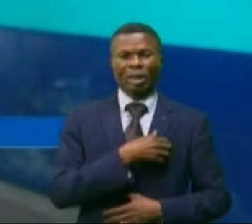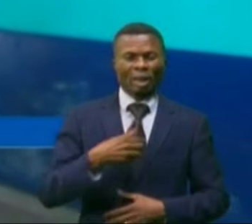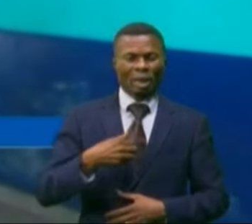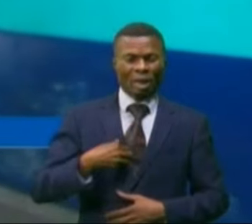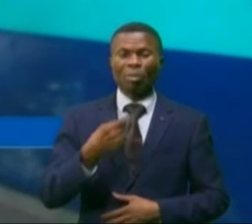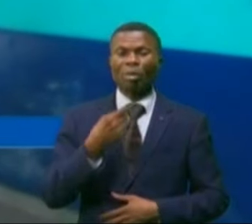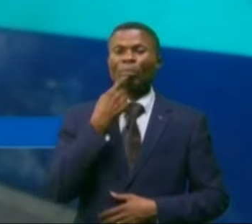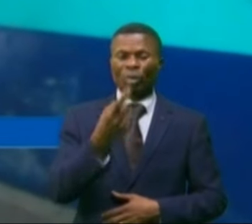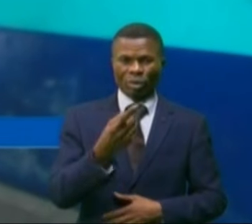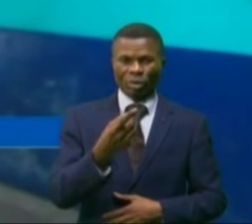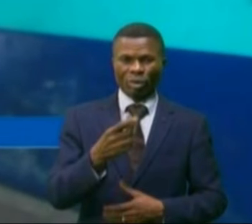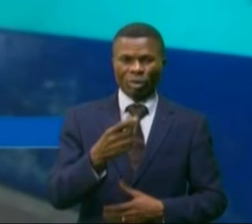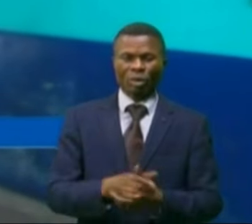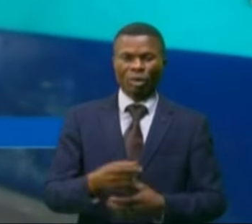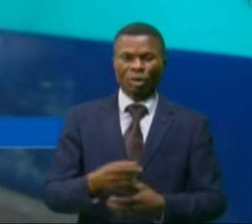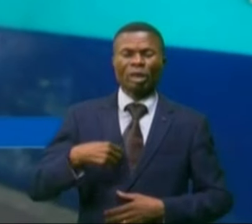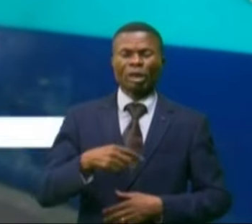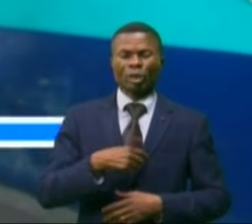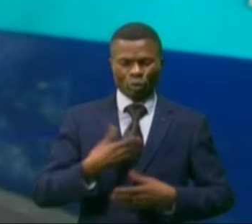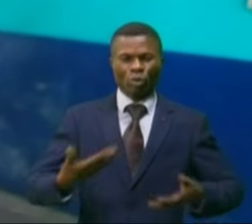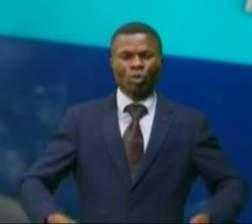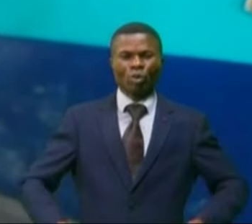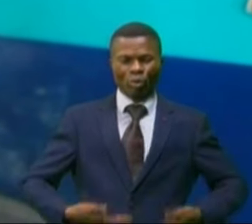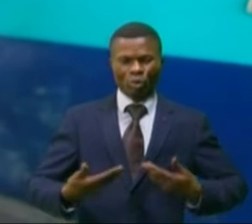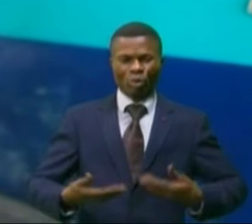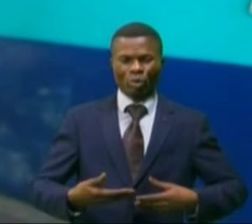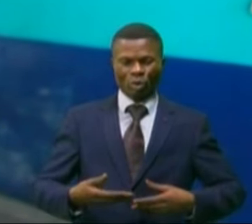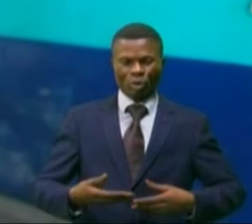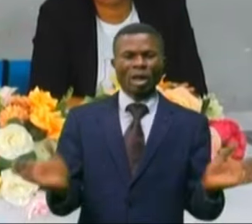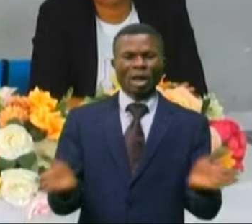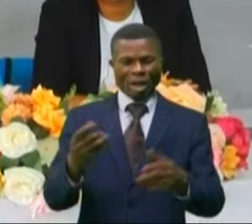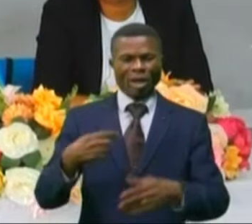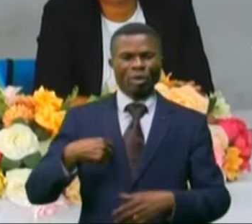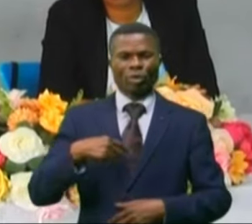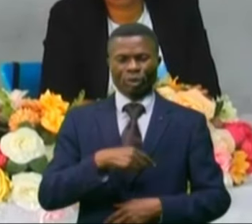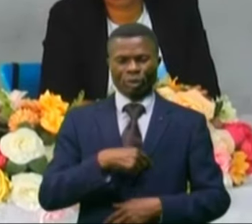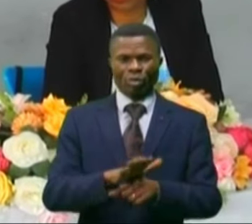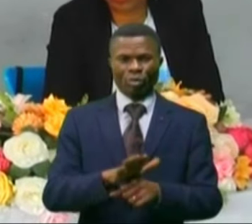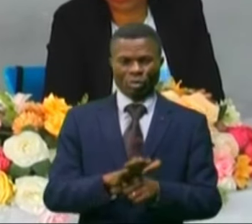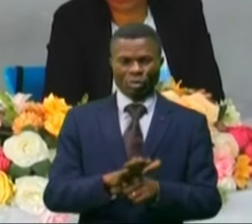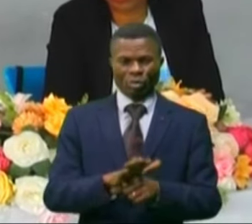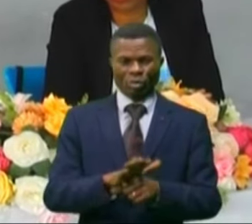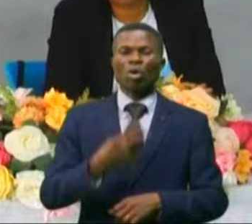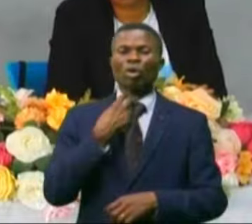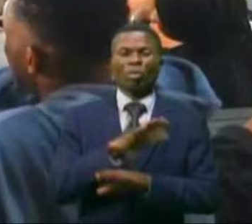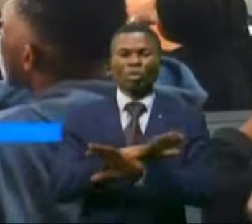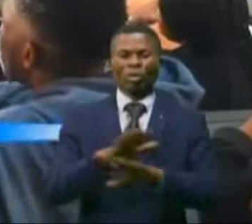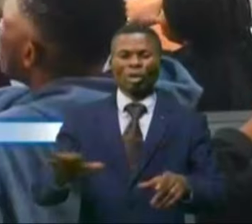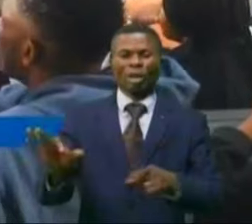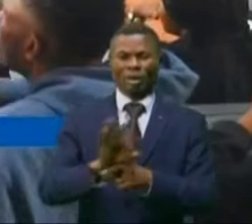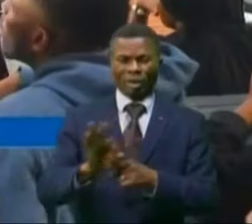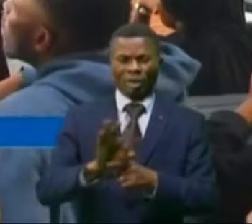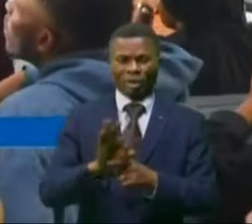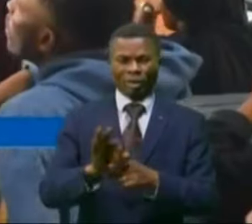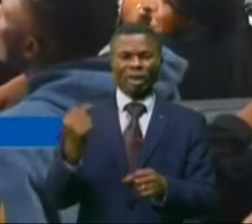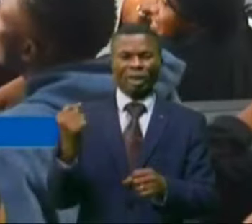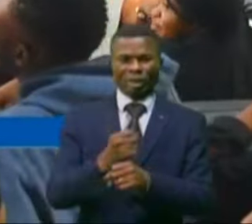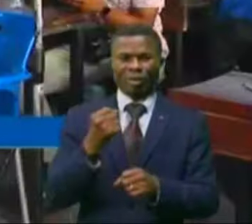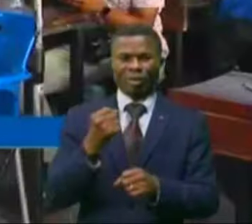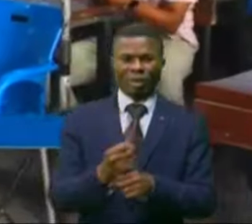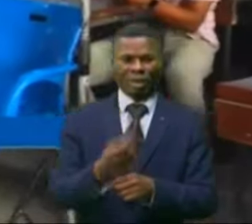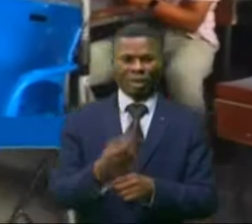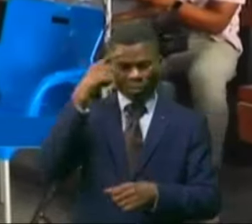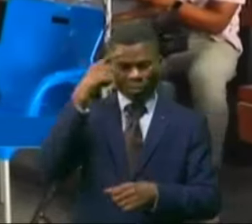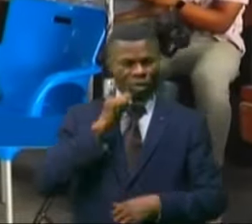Nadine nous a vraiment motivés, il nous a donné le courage. Pas de barrières dans la formation et la profession pour les